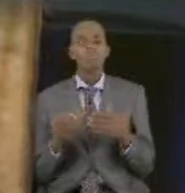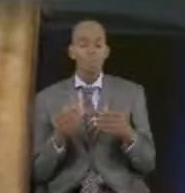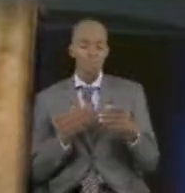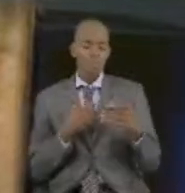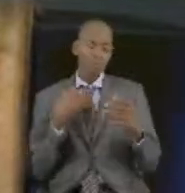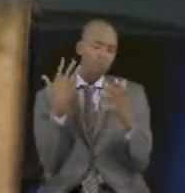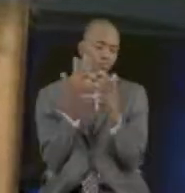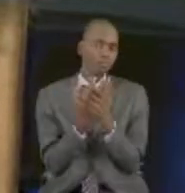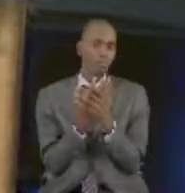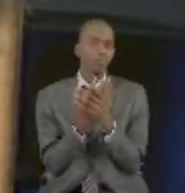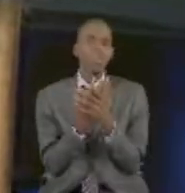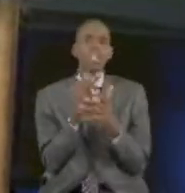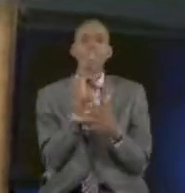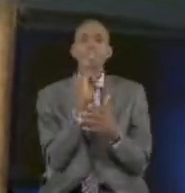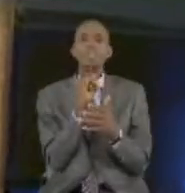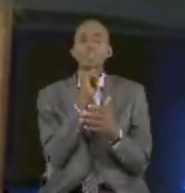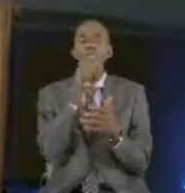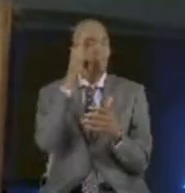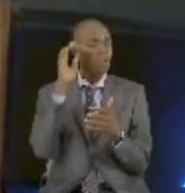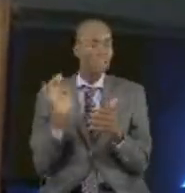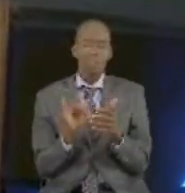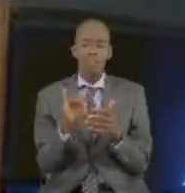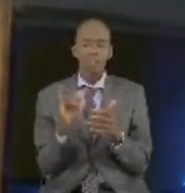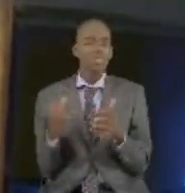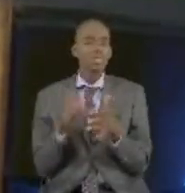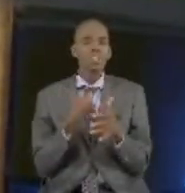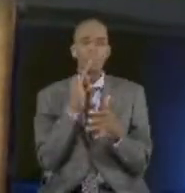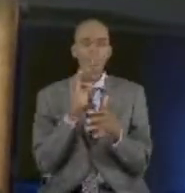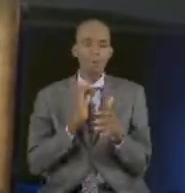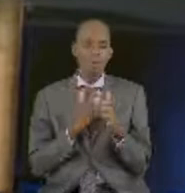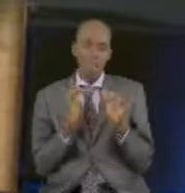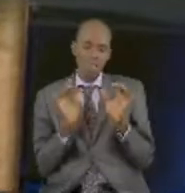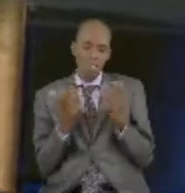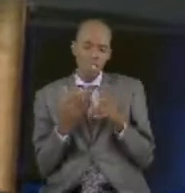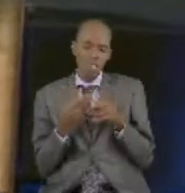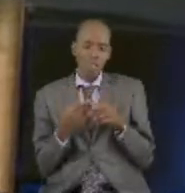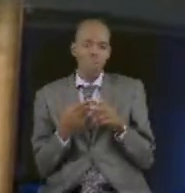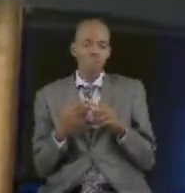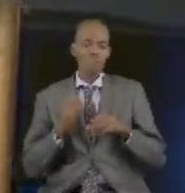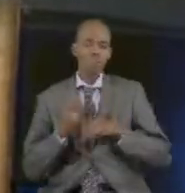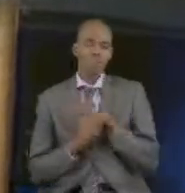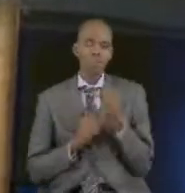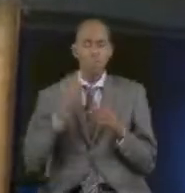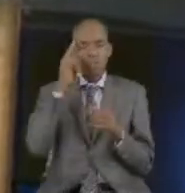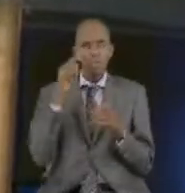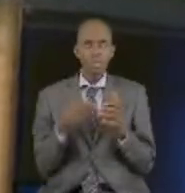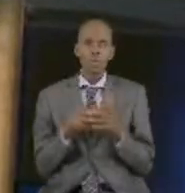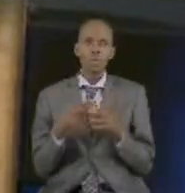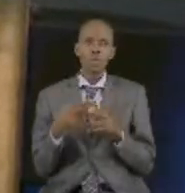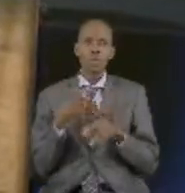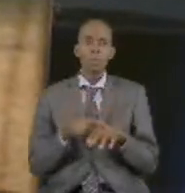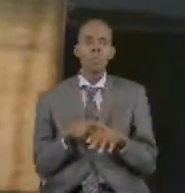qui est la prison l'emprisonnement n'est pas pour toujours nous les réflexions sont justes pour ce temps